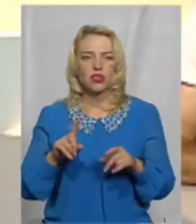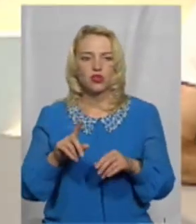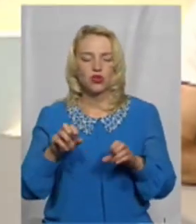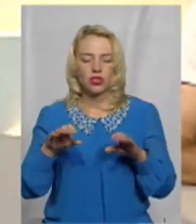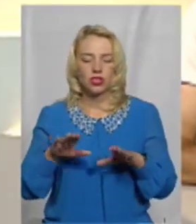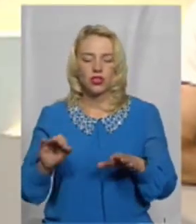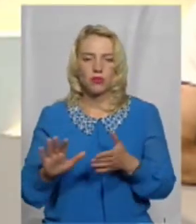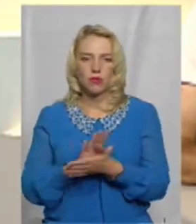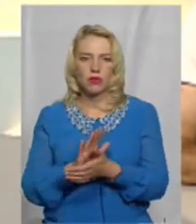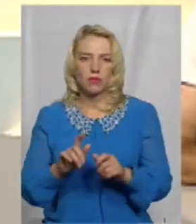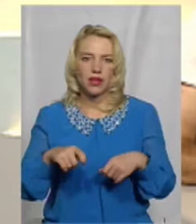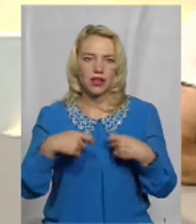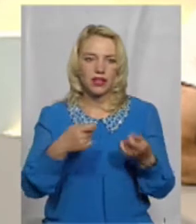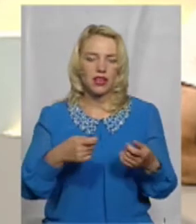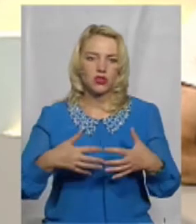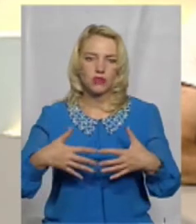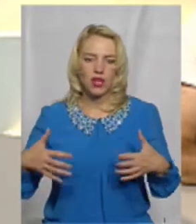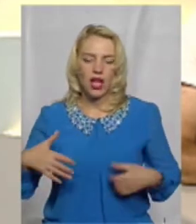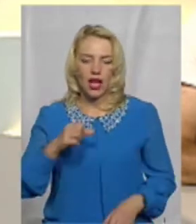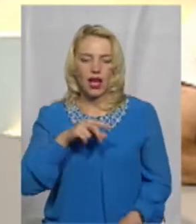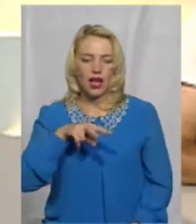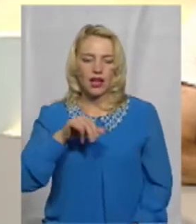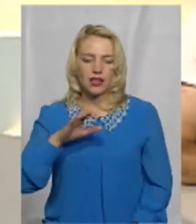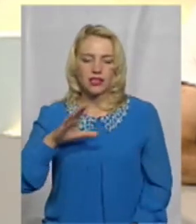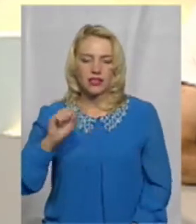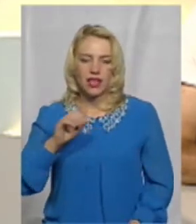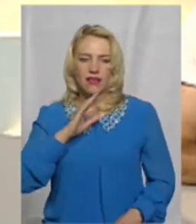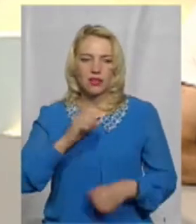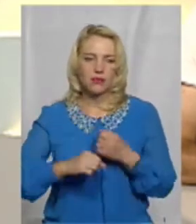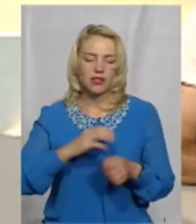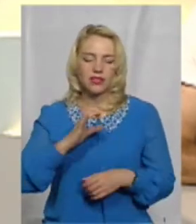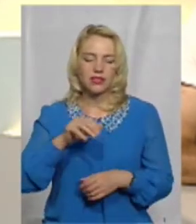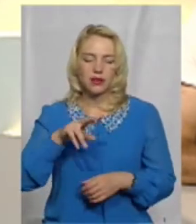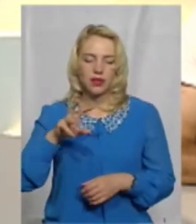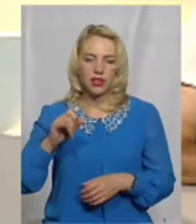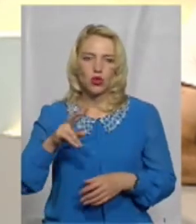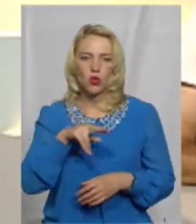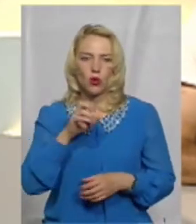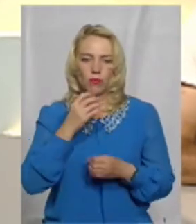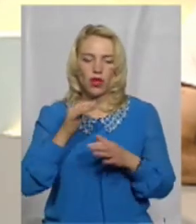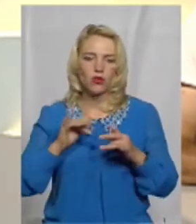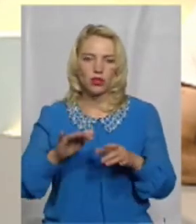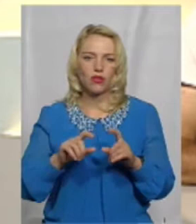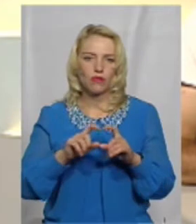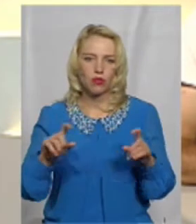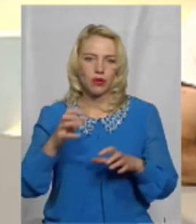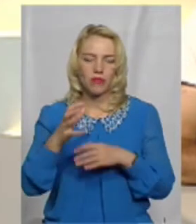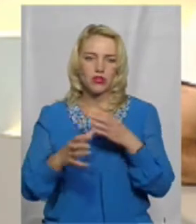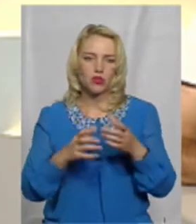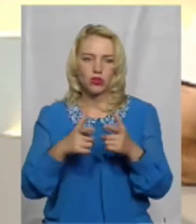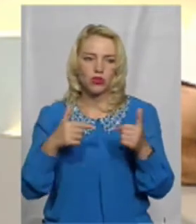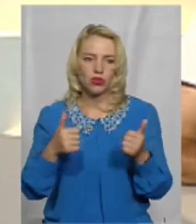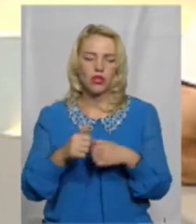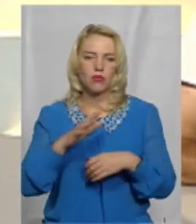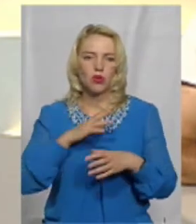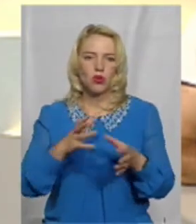передачу тварин, а саме ведмедиці Аліси та ведмеді Цімки до благодійного фонду Міжнародна організація Лоренса Ентоні було